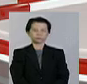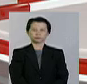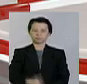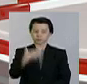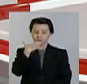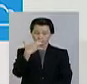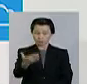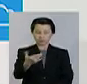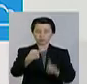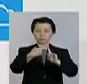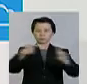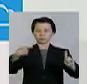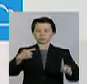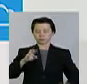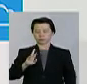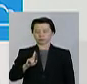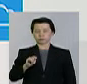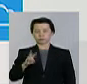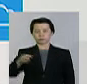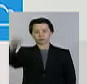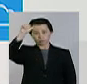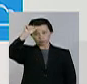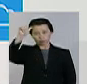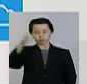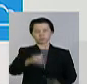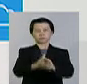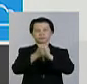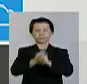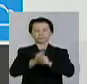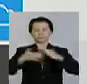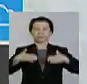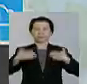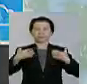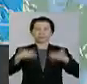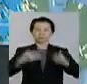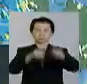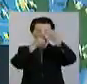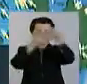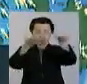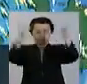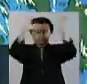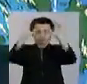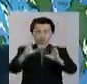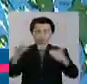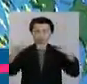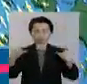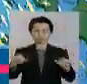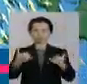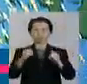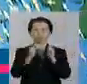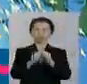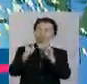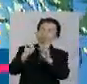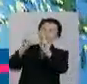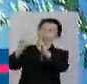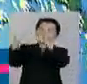Terima kasih Faris dan juga Farhatul Dian Kasapuri. Assalamualaikum dan salam sejahtera. Informasi cuaca pada malam ini kita mulakan dengan melihat